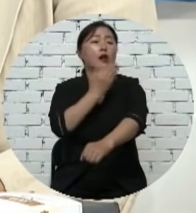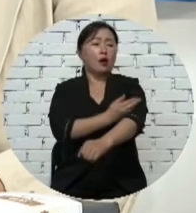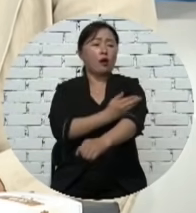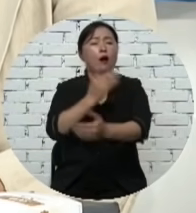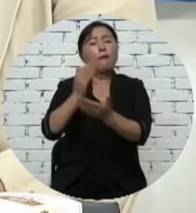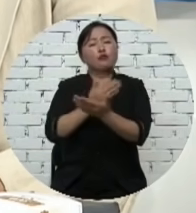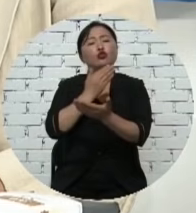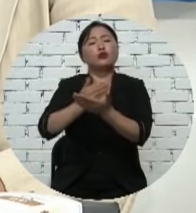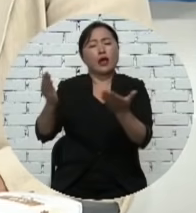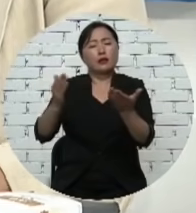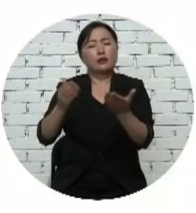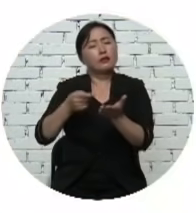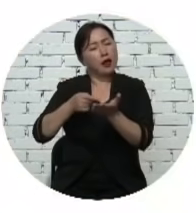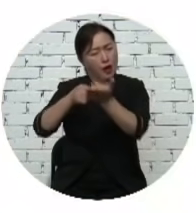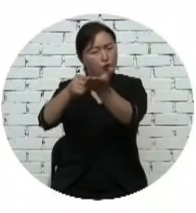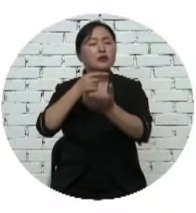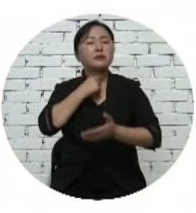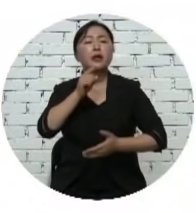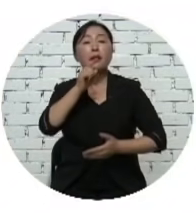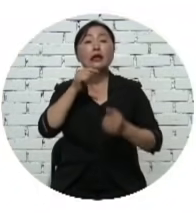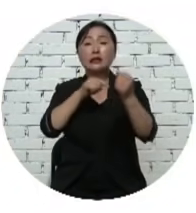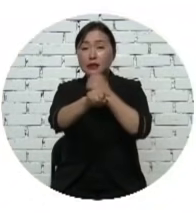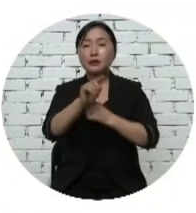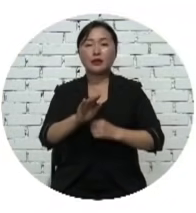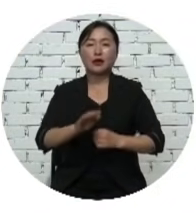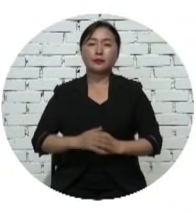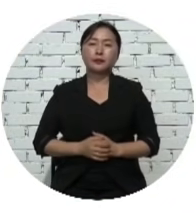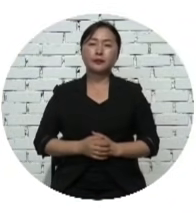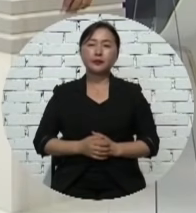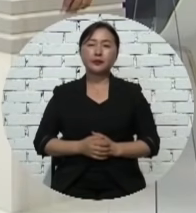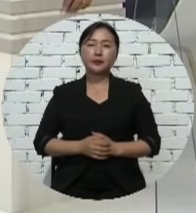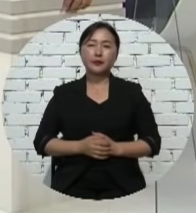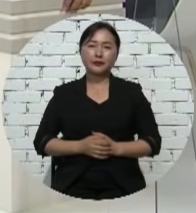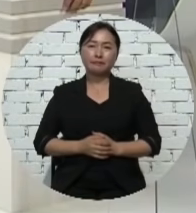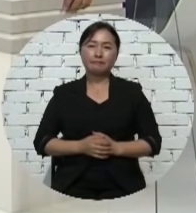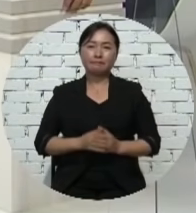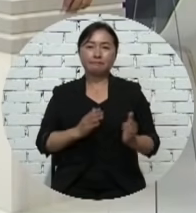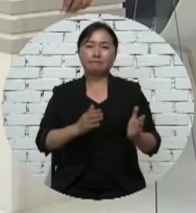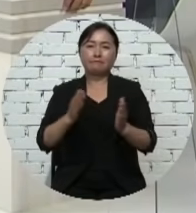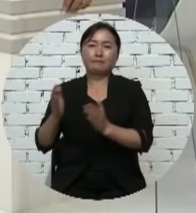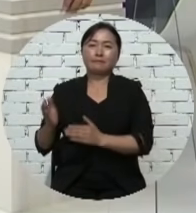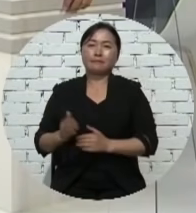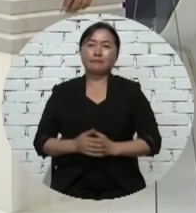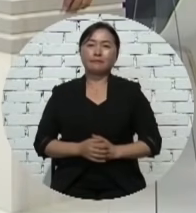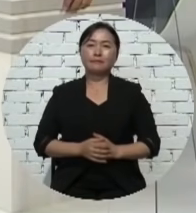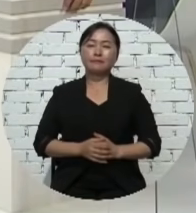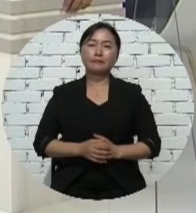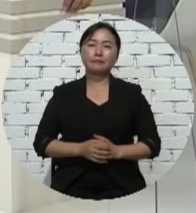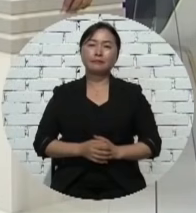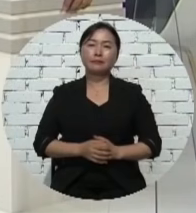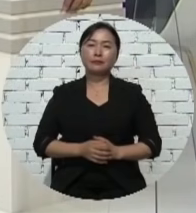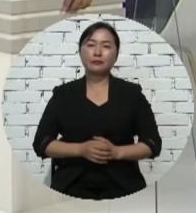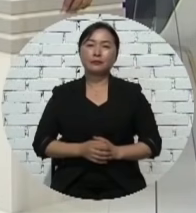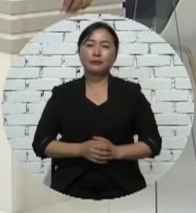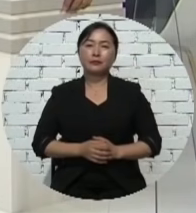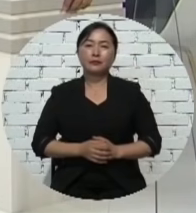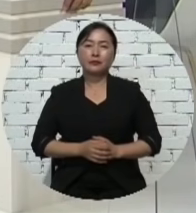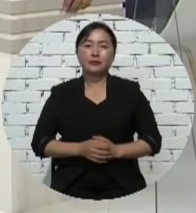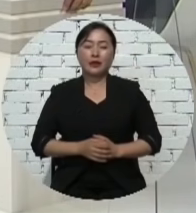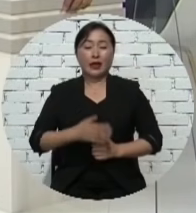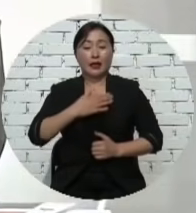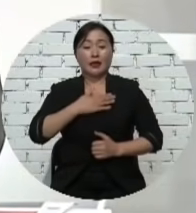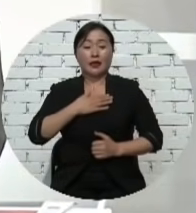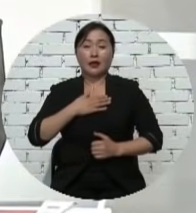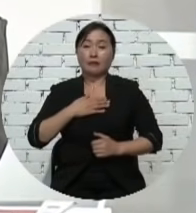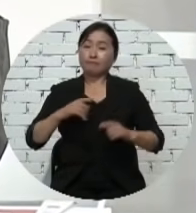제 소신이다 그 말씀입니다. 네. 예. 제가 계속해요. 김 교수님. 네, 하세요. 그 자기 인지도를